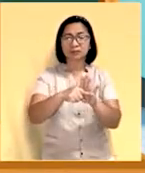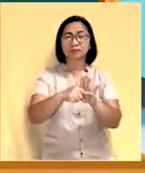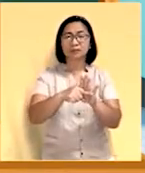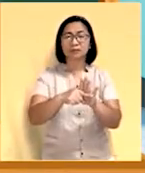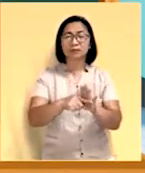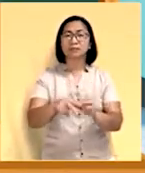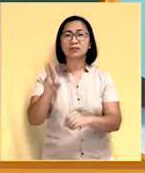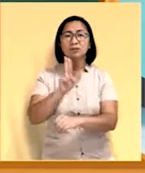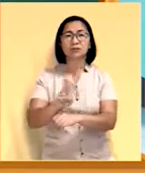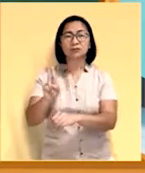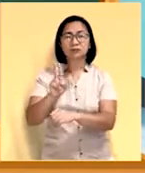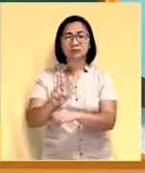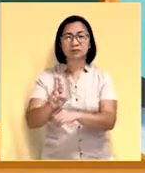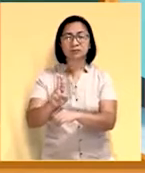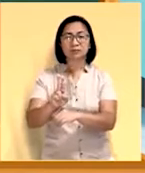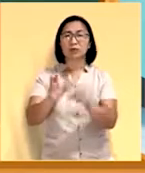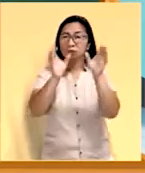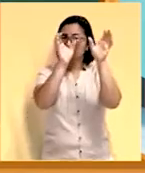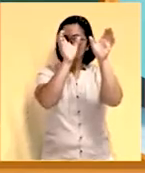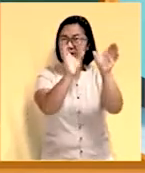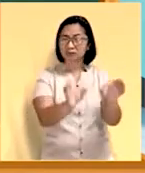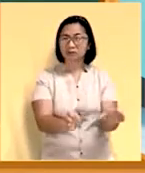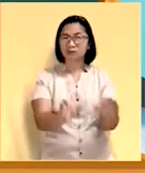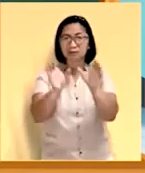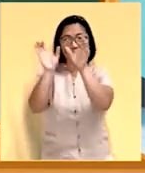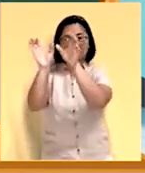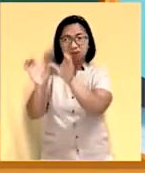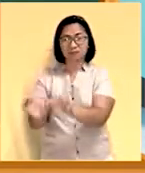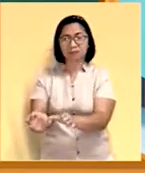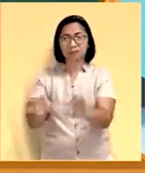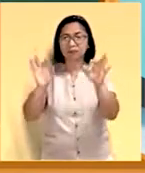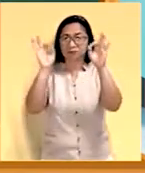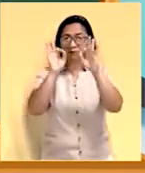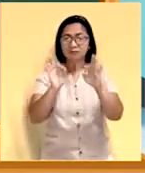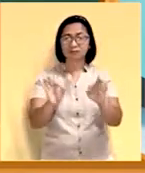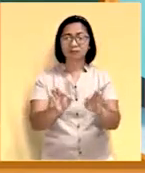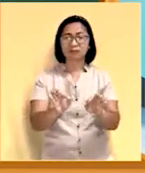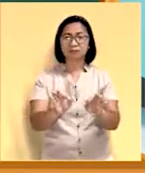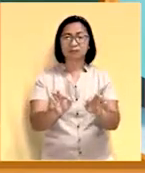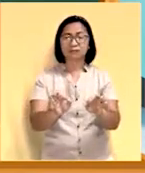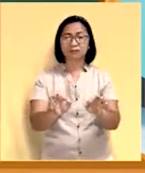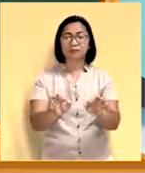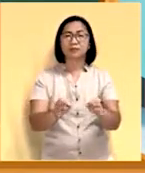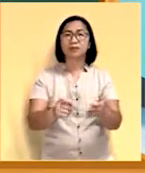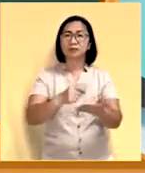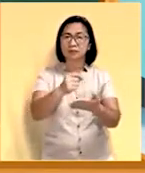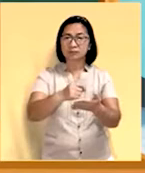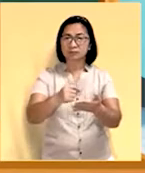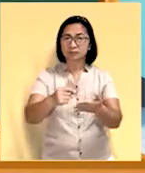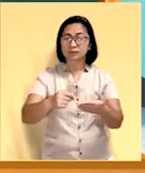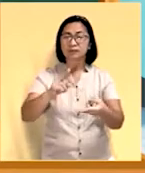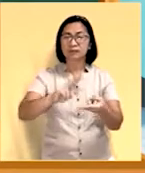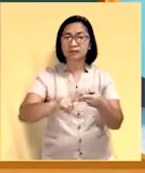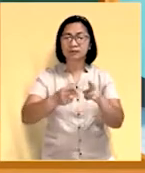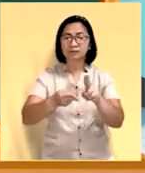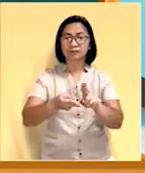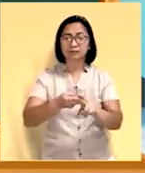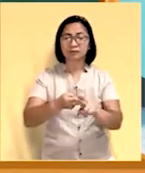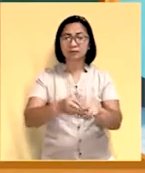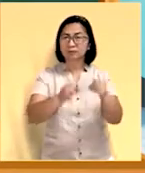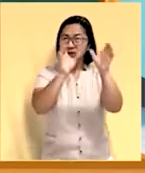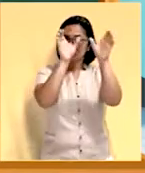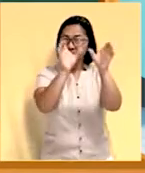ang paggamit ng column o vertical form. Dito isusulat ang mga numbers